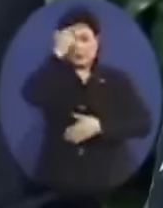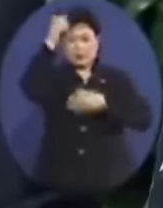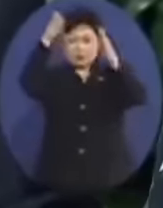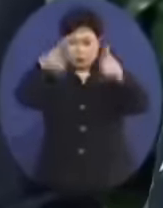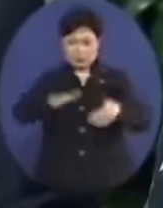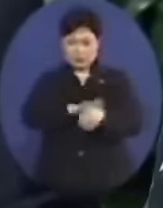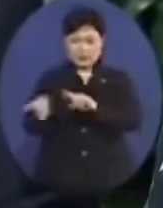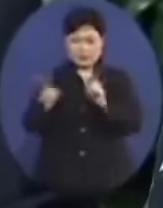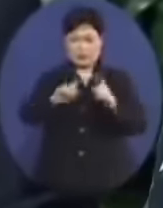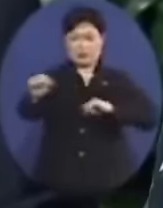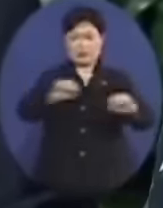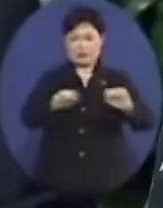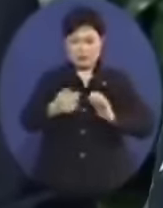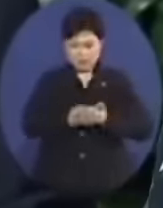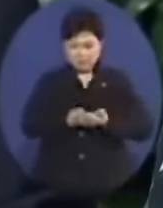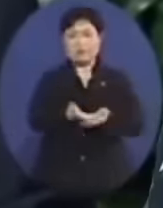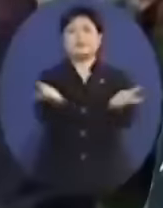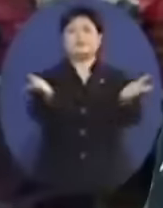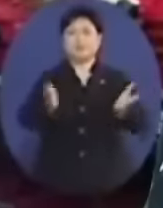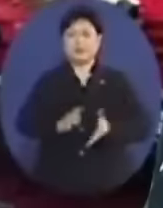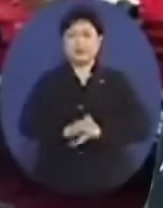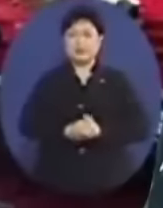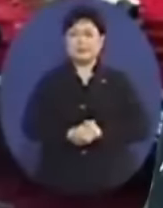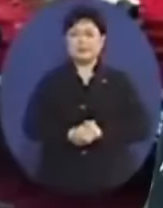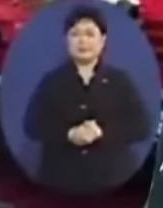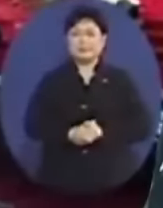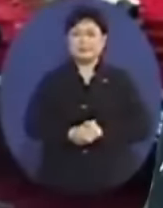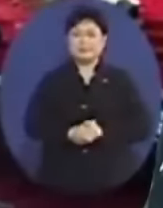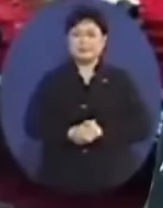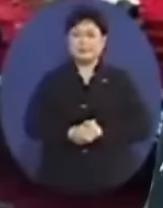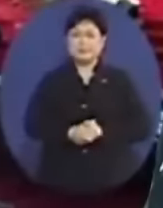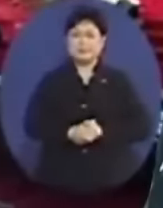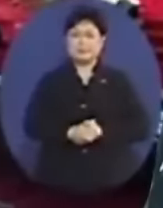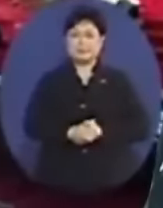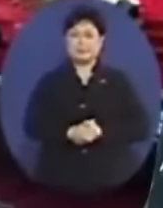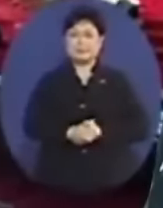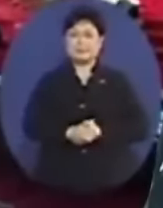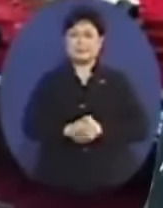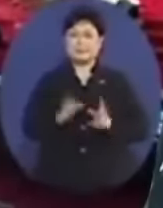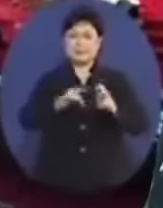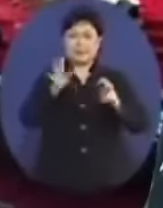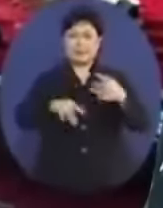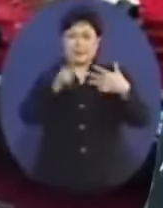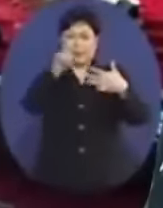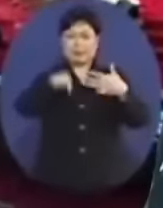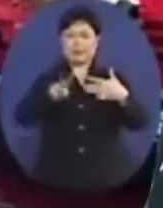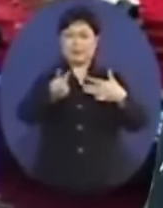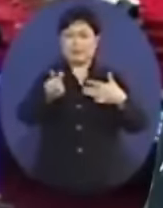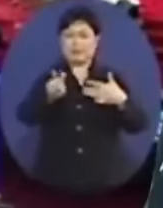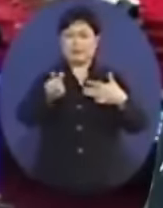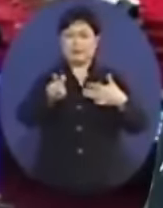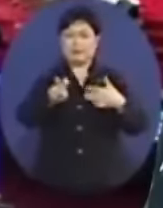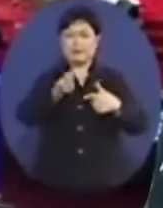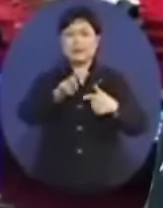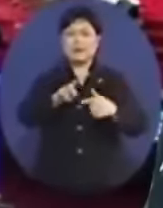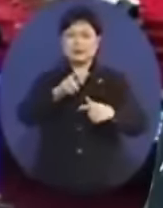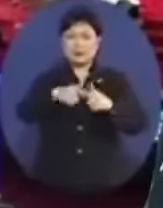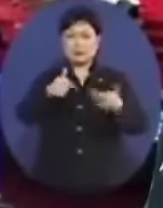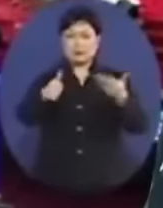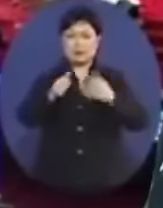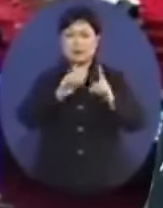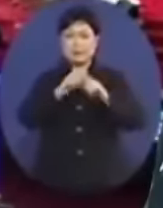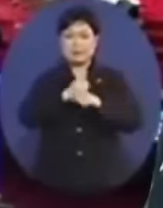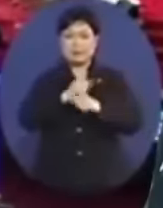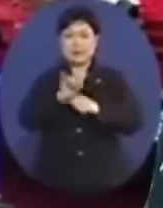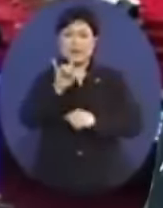치료하는 역사를 베풀어 주는 것입니다 아멘 마태복음 8장 20절에 예수께서 이르시되 예도 굴이 있고 홍중